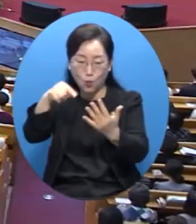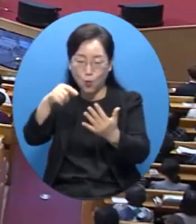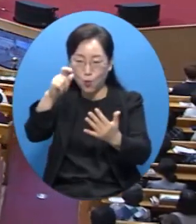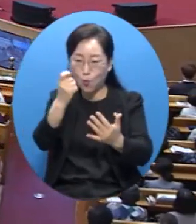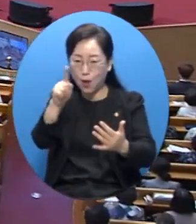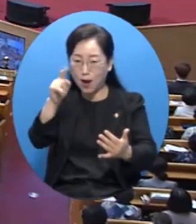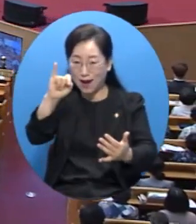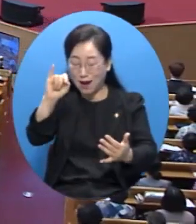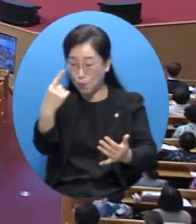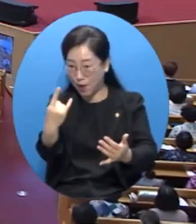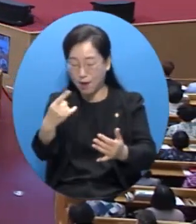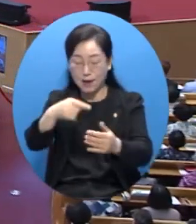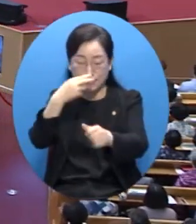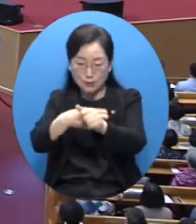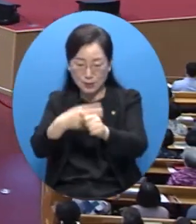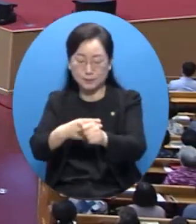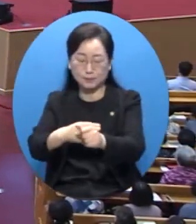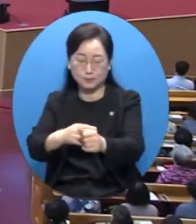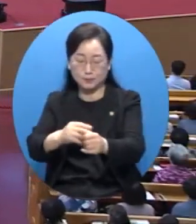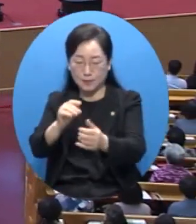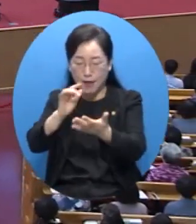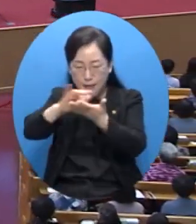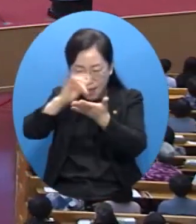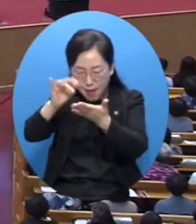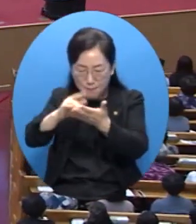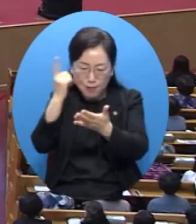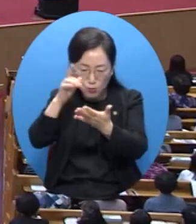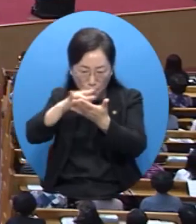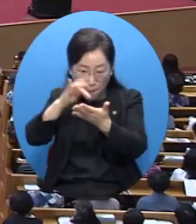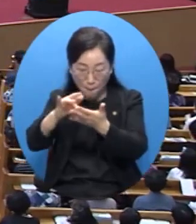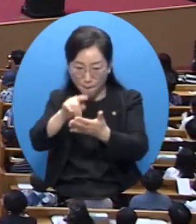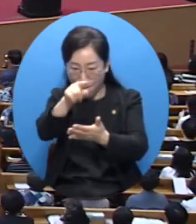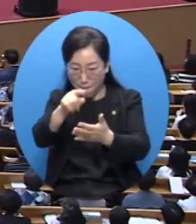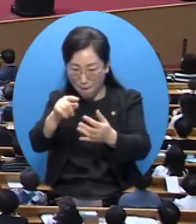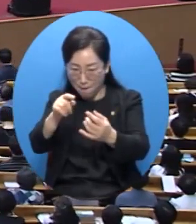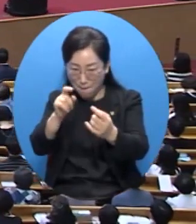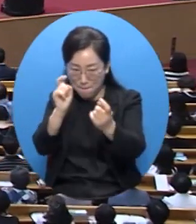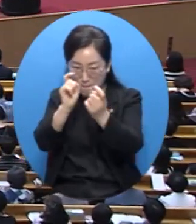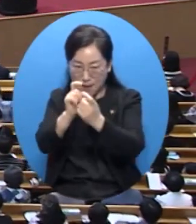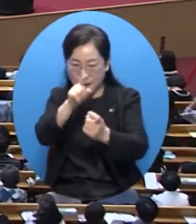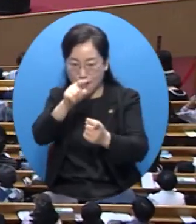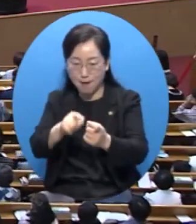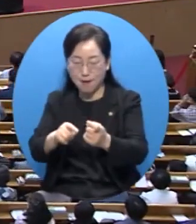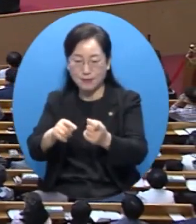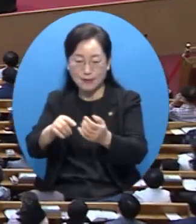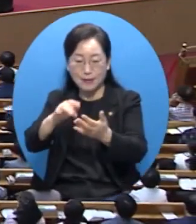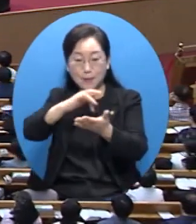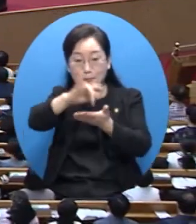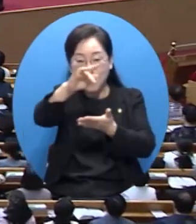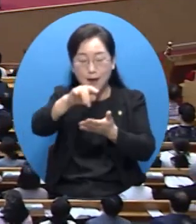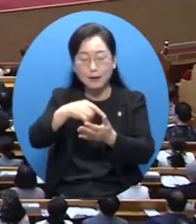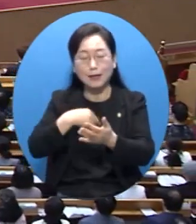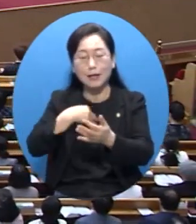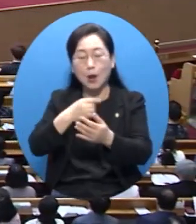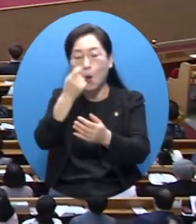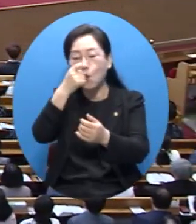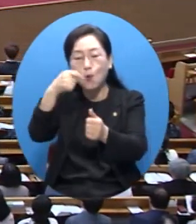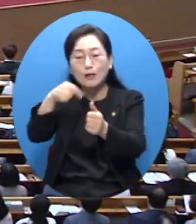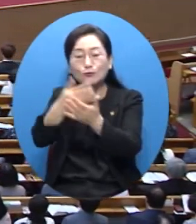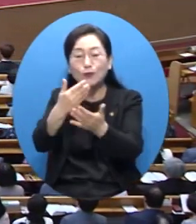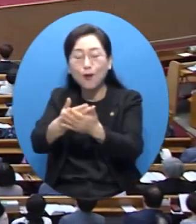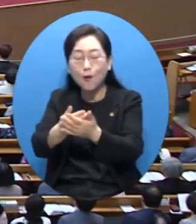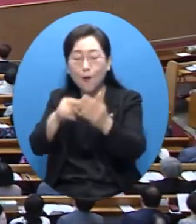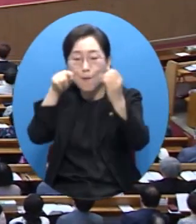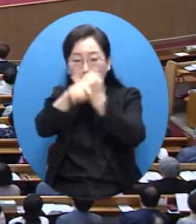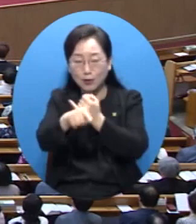분을 찾아서 그 앱을 찾아갖고 연락을 해서 과외 공부하러 가는 것처럼 해갖고 가서 자기 또래의